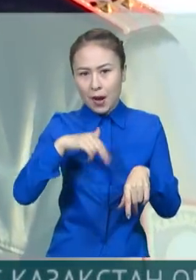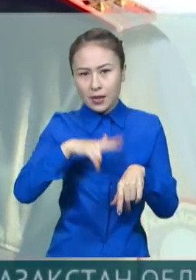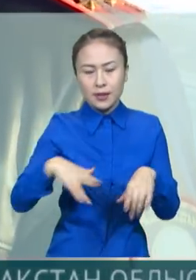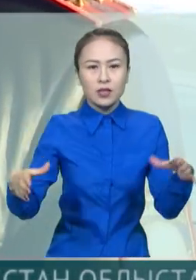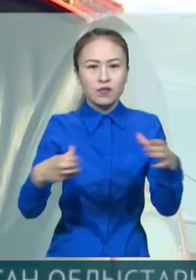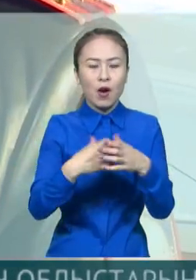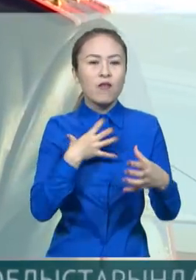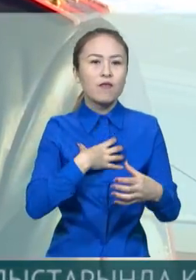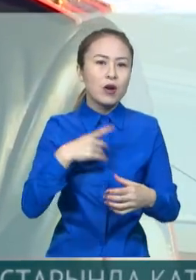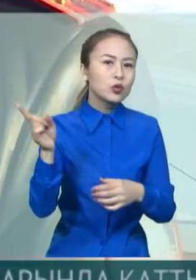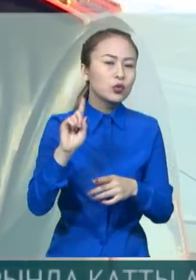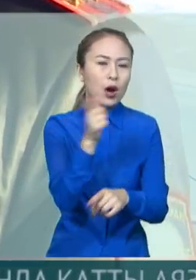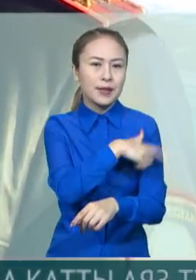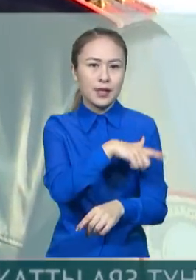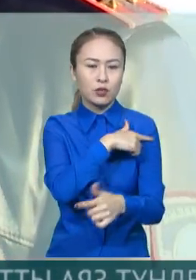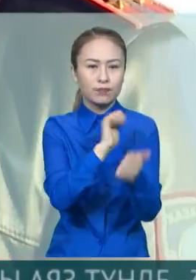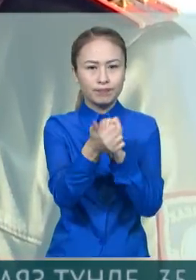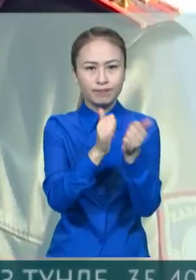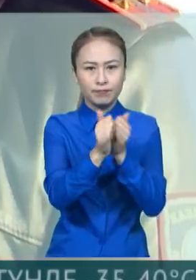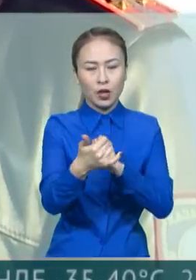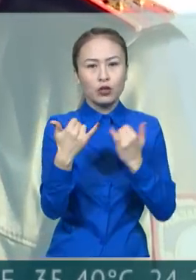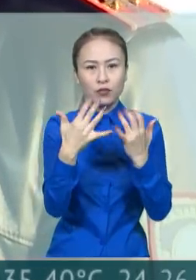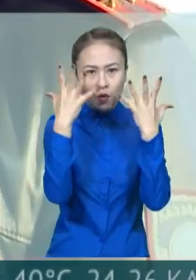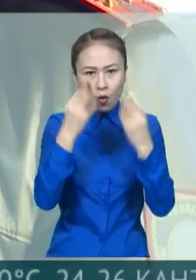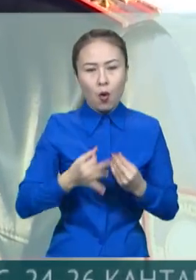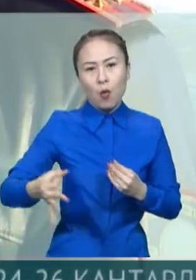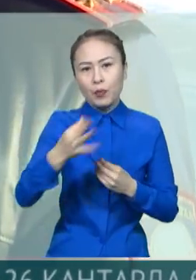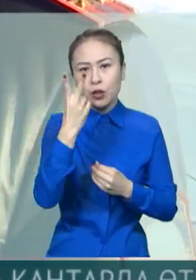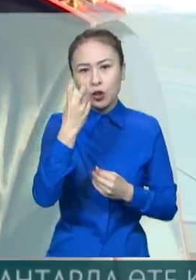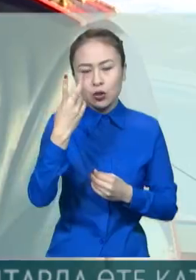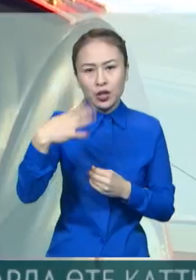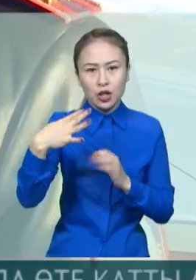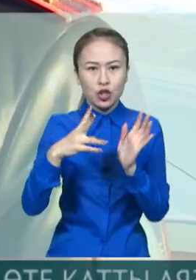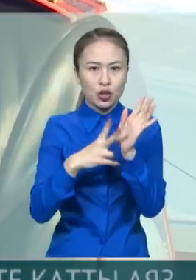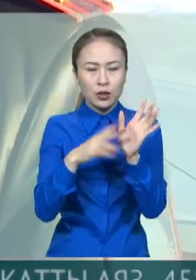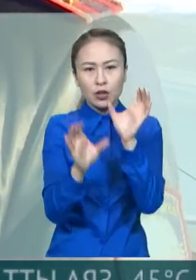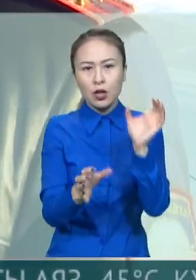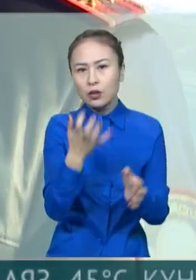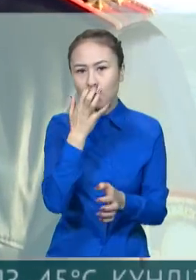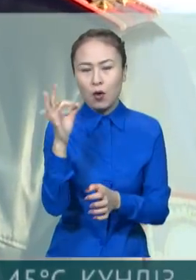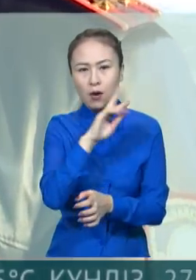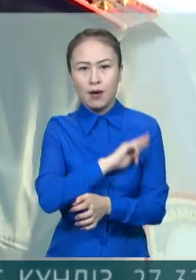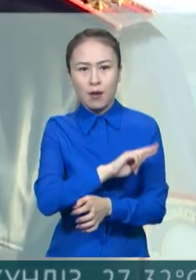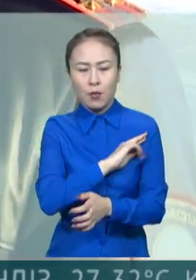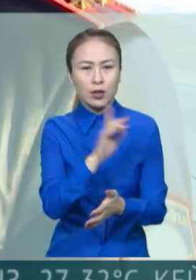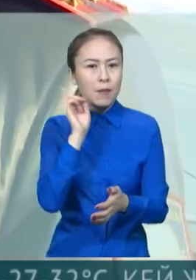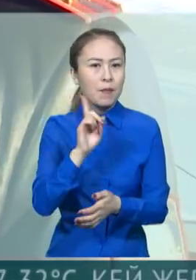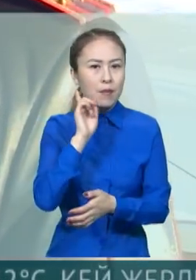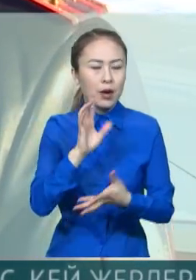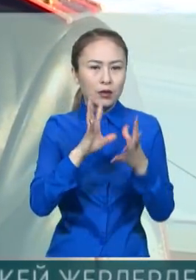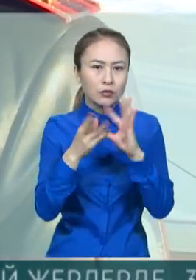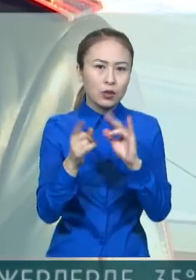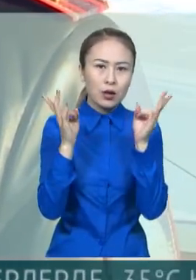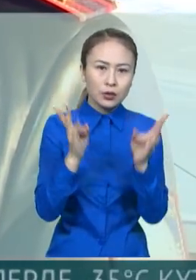республикалық маңыз бар жолдарда кезекшілікке шықты. Жалпы бүгінгі күні облыста 247 жылыту бекеті жұмыс істеп тұр. Абырой болғанда